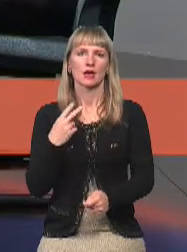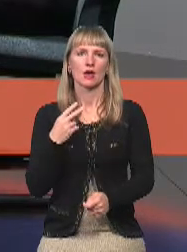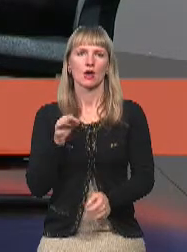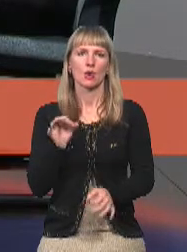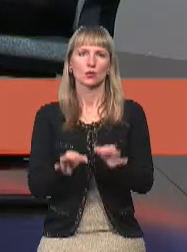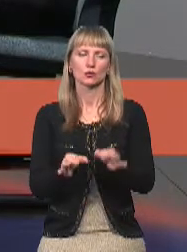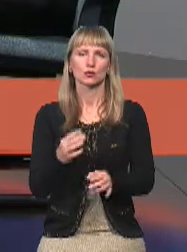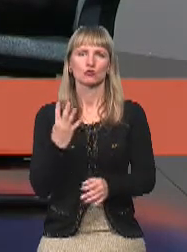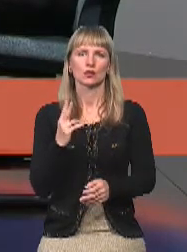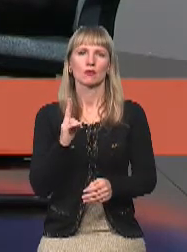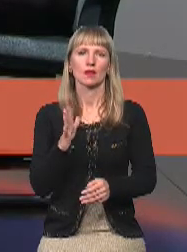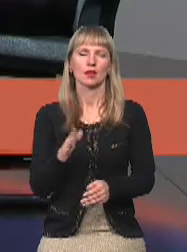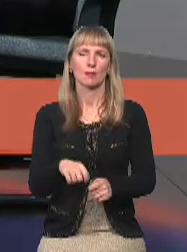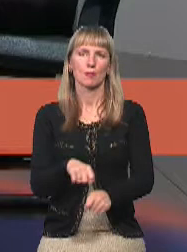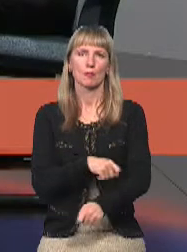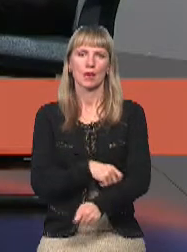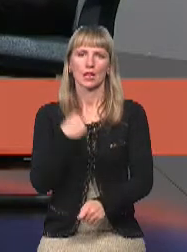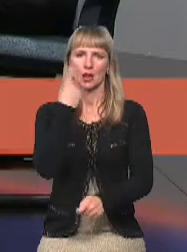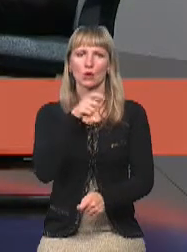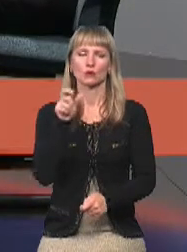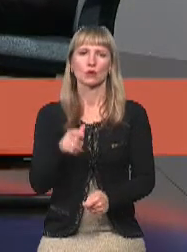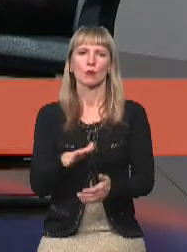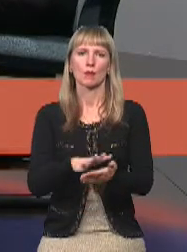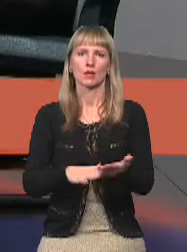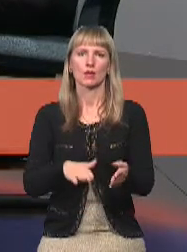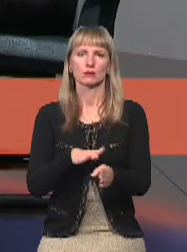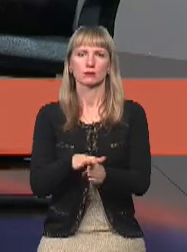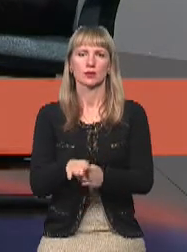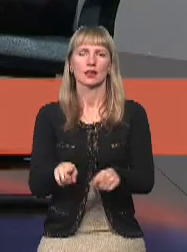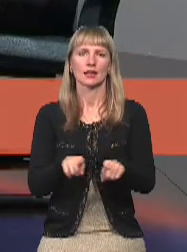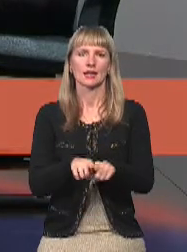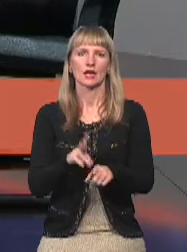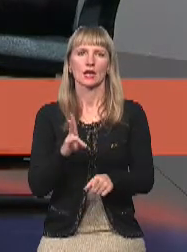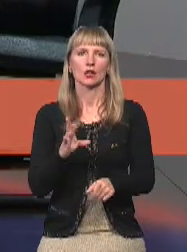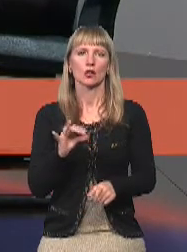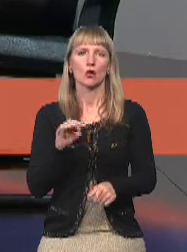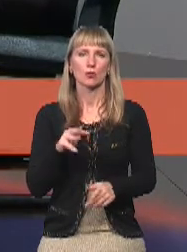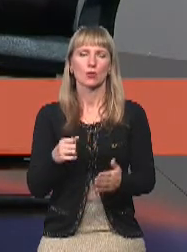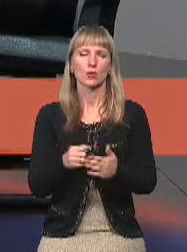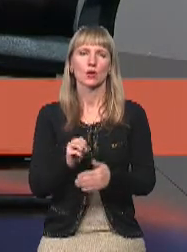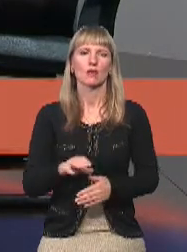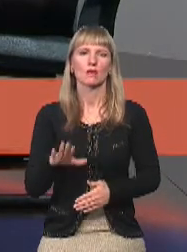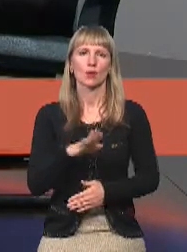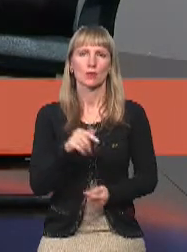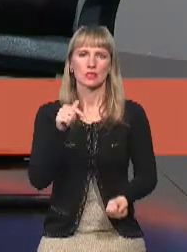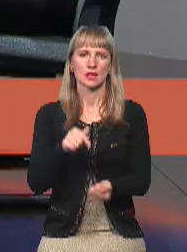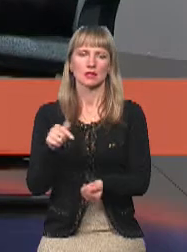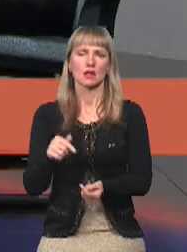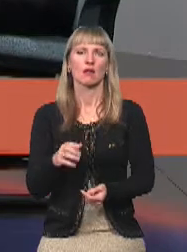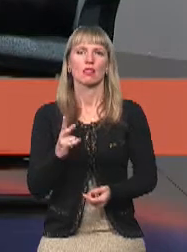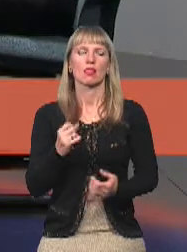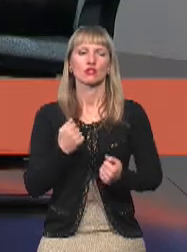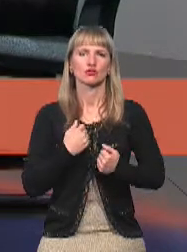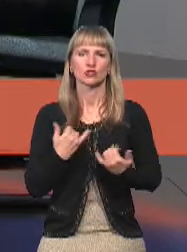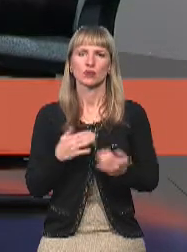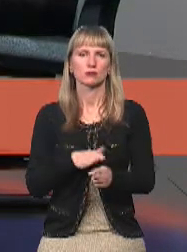метри на особу з подальшим наближенням таких норм до європейських стандартів. На жаль, не завжди відповідають такі стандарти